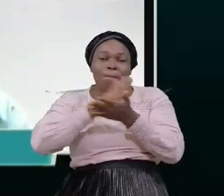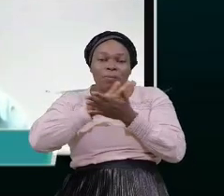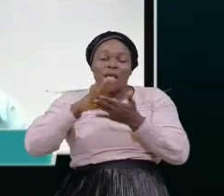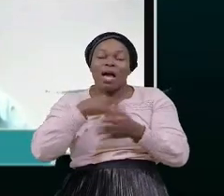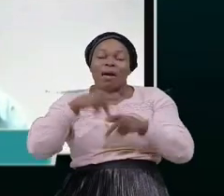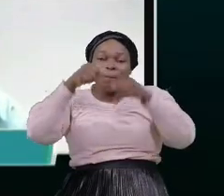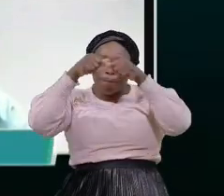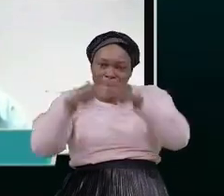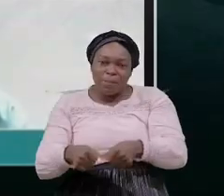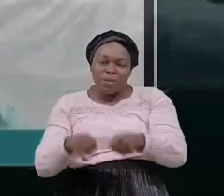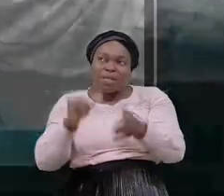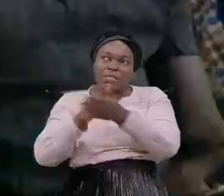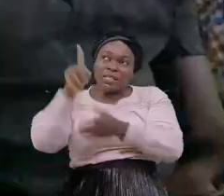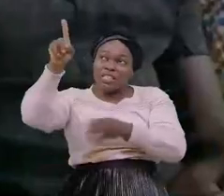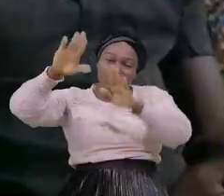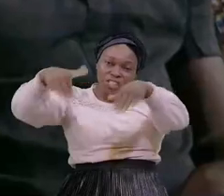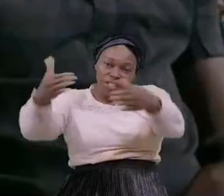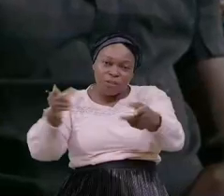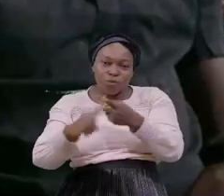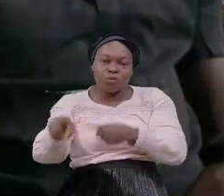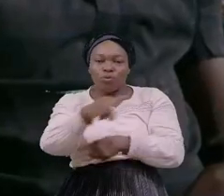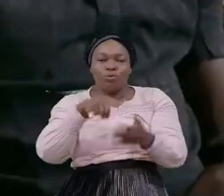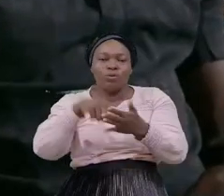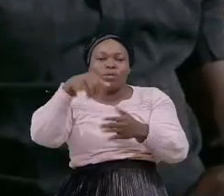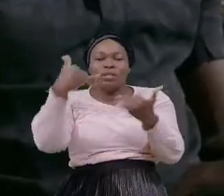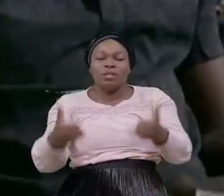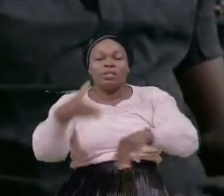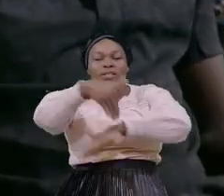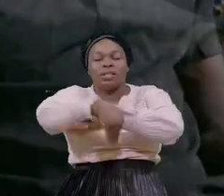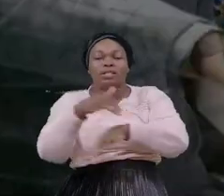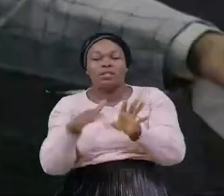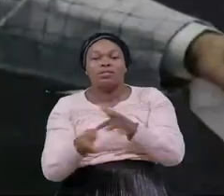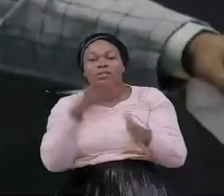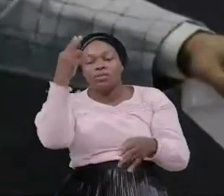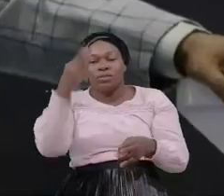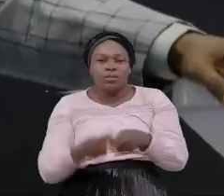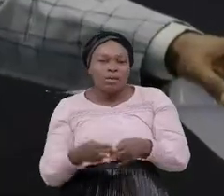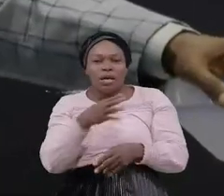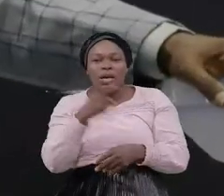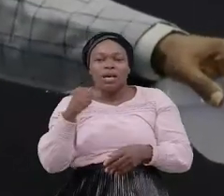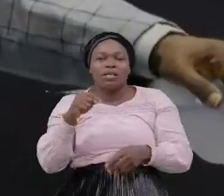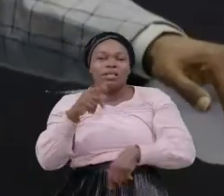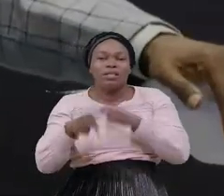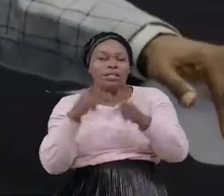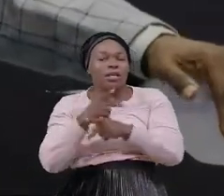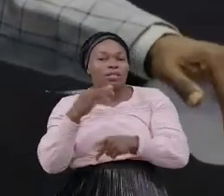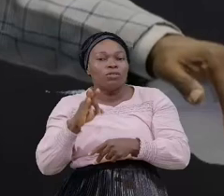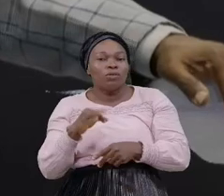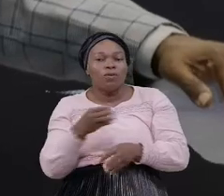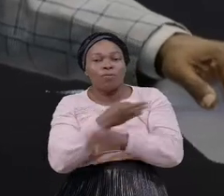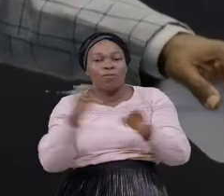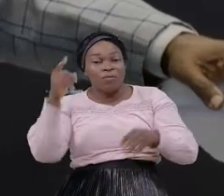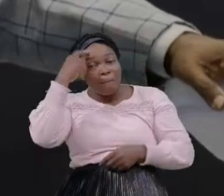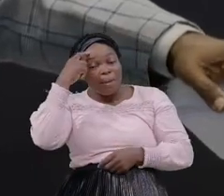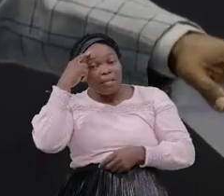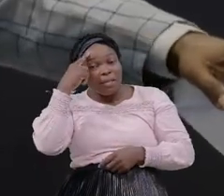permanente, c'est le genre de domination, délivrance qu'il va vous offrir ce soir. Et l'esprit a franchi